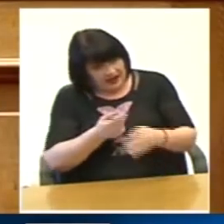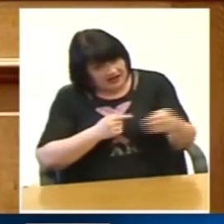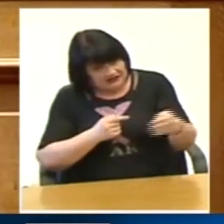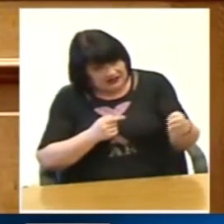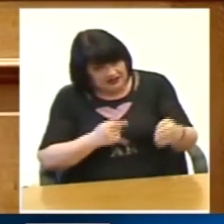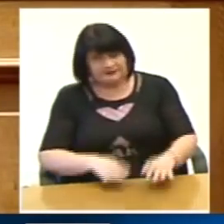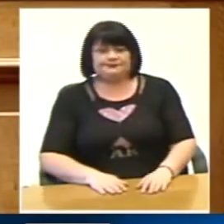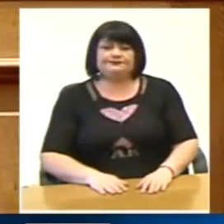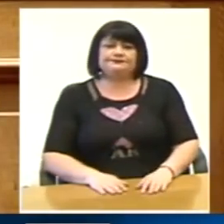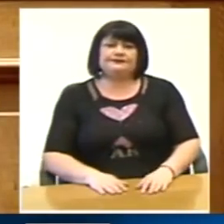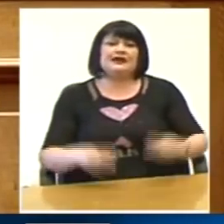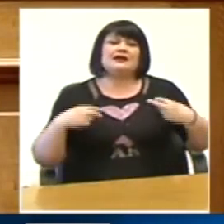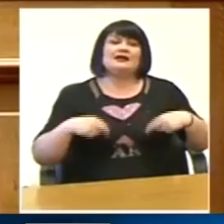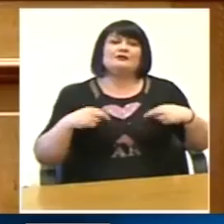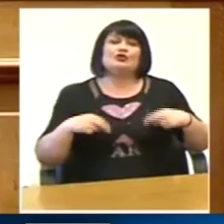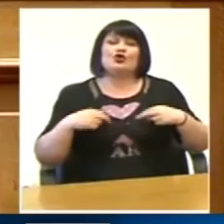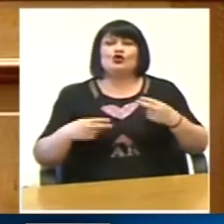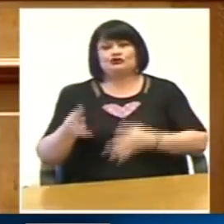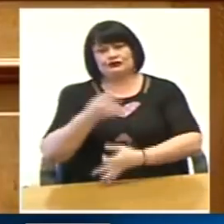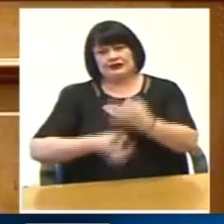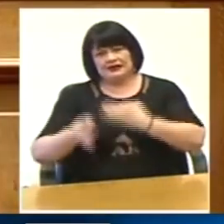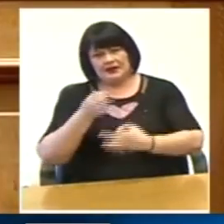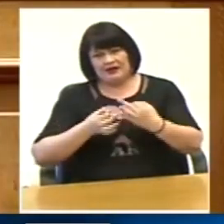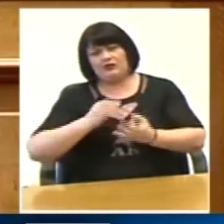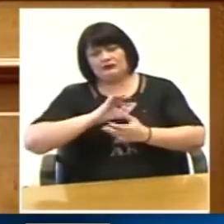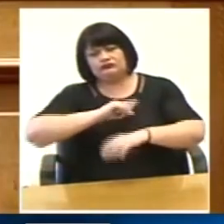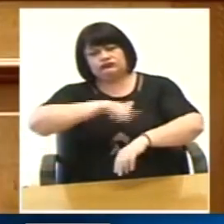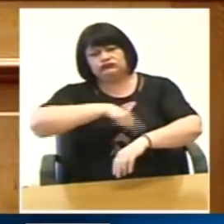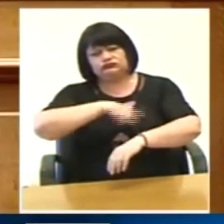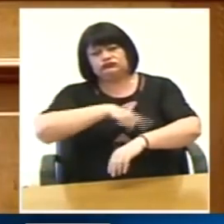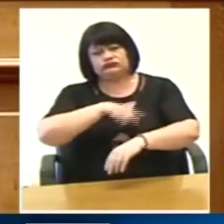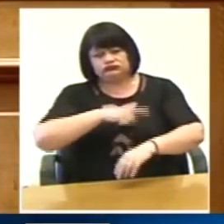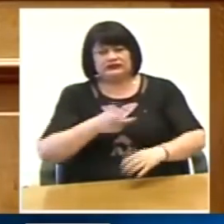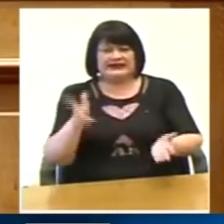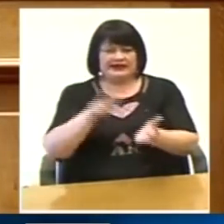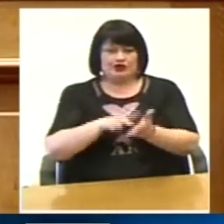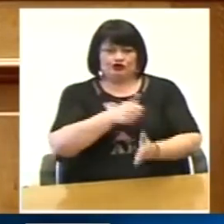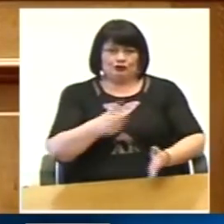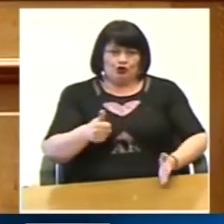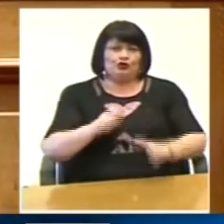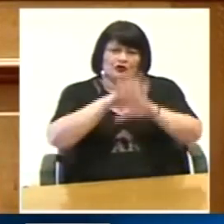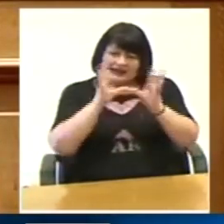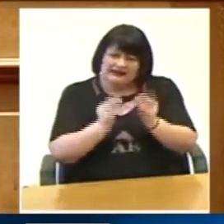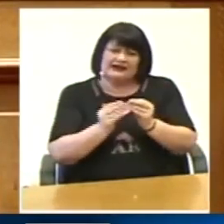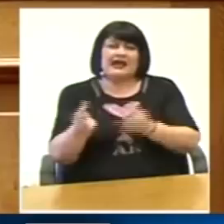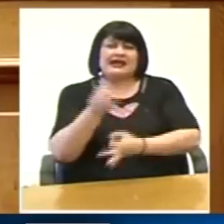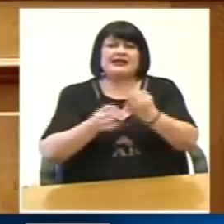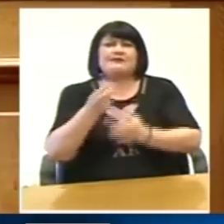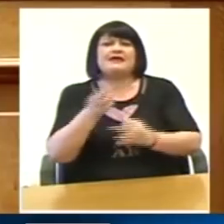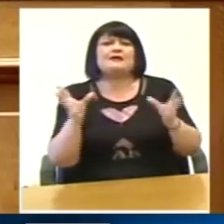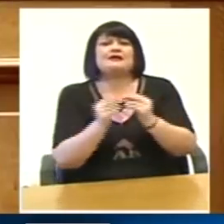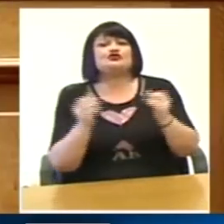Βέβαια, ο κύριος Υπουργός δεν παρέμεινε στην τοποθέτησή του την μακροσκελή σε αυτή την κύρωση, αλλά αναφέρθηκε συνολικότερα για τα ζητήματα της